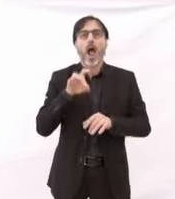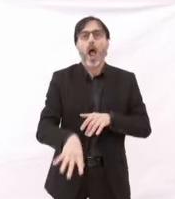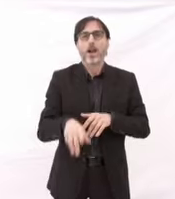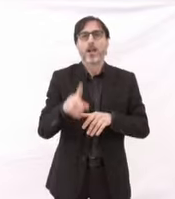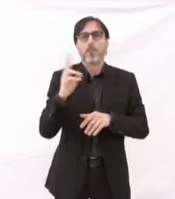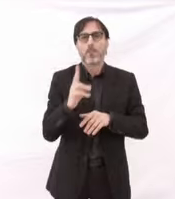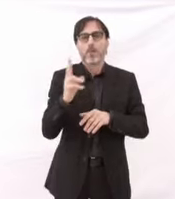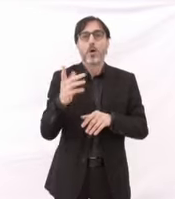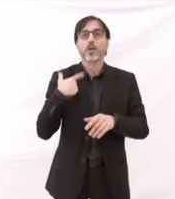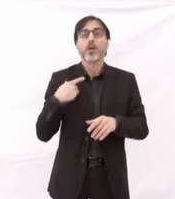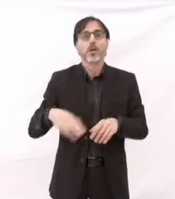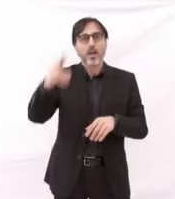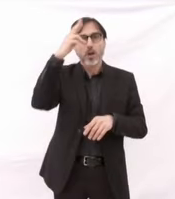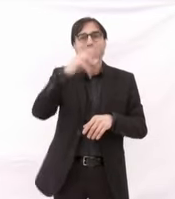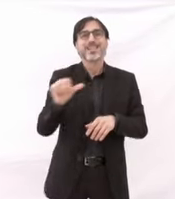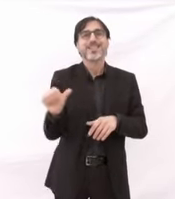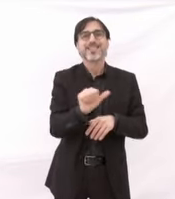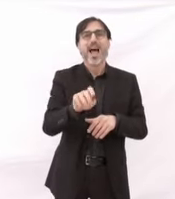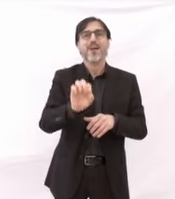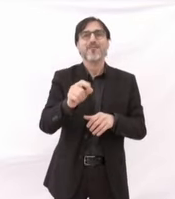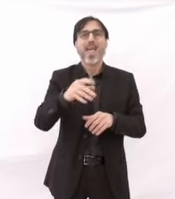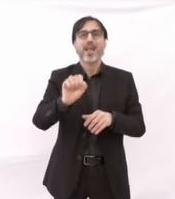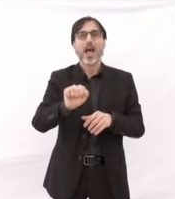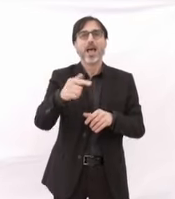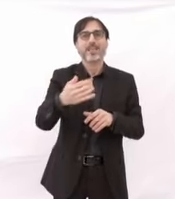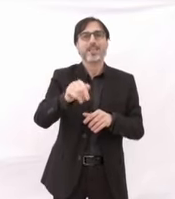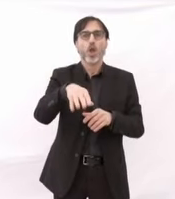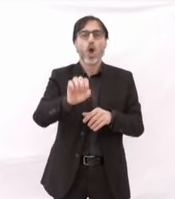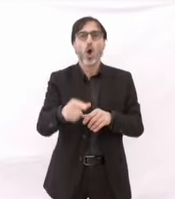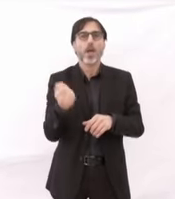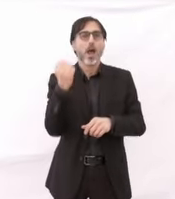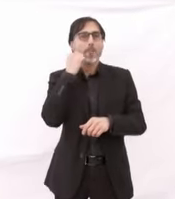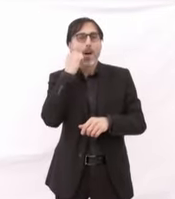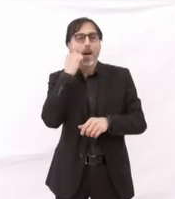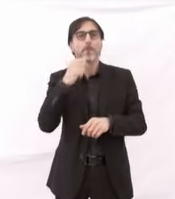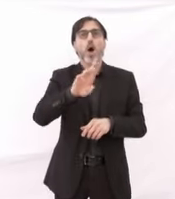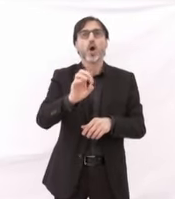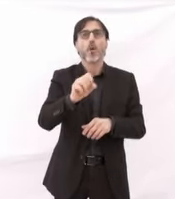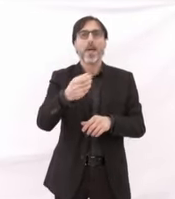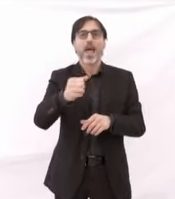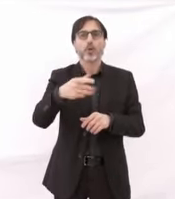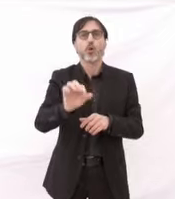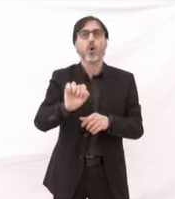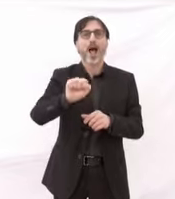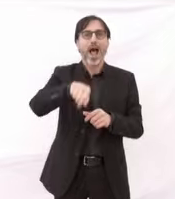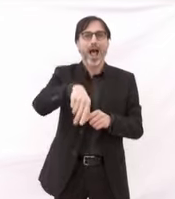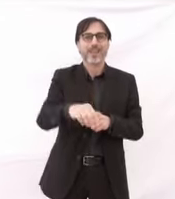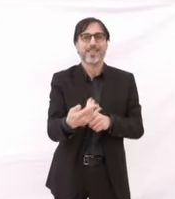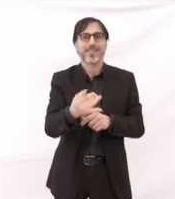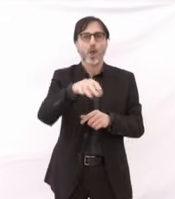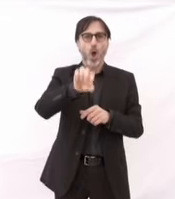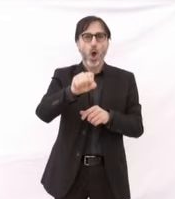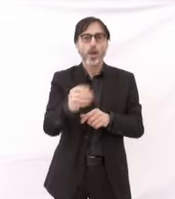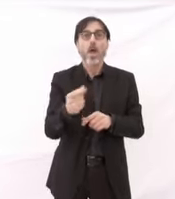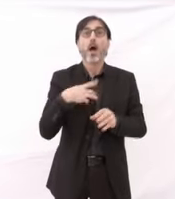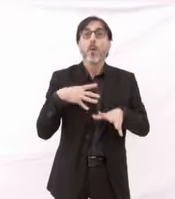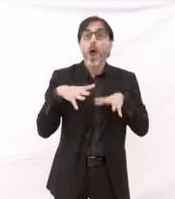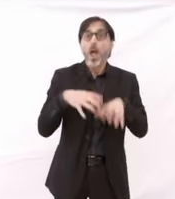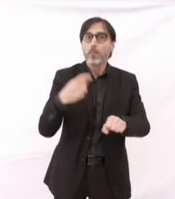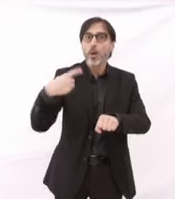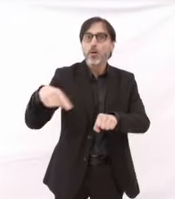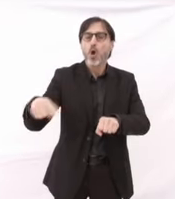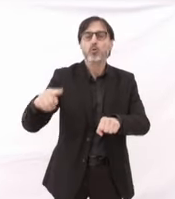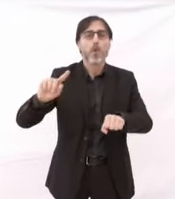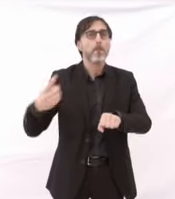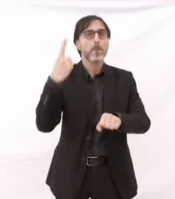vogliamo ricordare Saveria Antiochia, che era la madre di Roberto Antiochia e che con il suo impegno ha messo mano per la